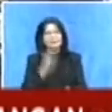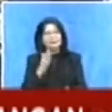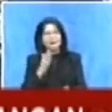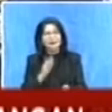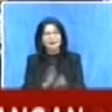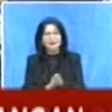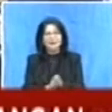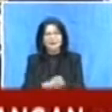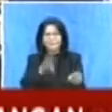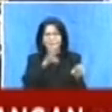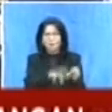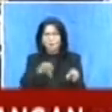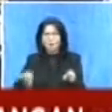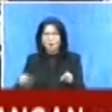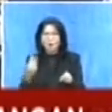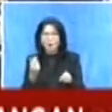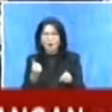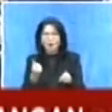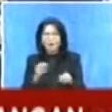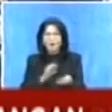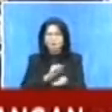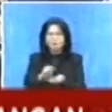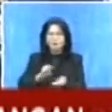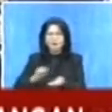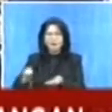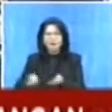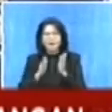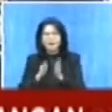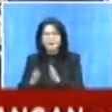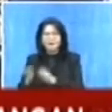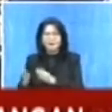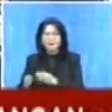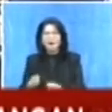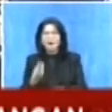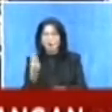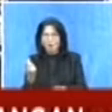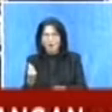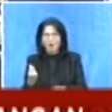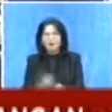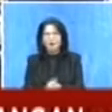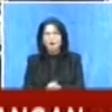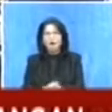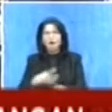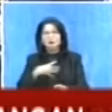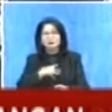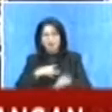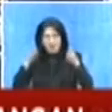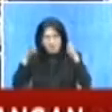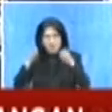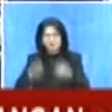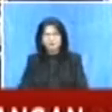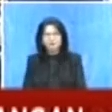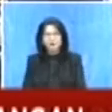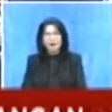skema pengalokasian, penyaluran, dan tata kelola dana otsus. Upaya itu diharapkan memberikan